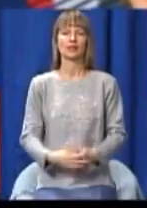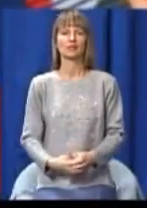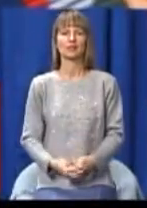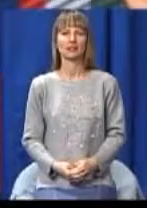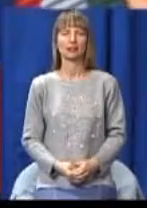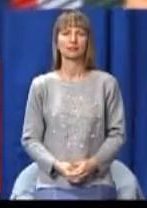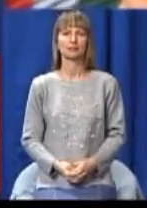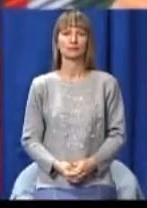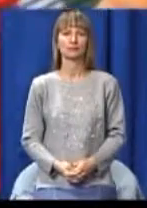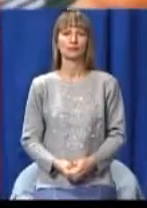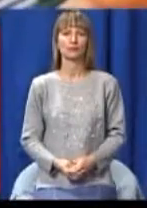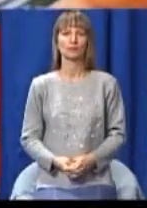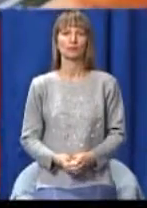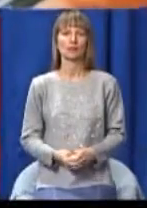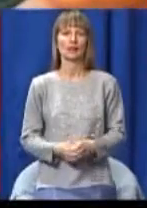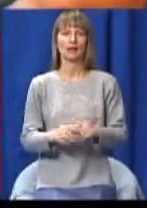І ви бачите, купюра